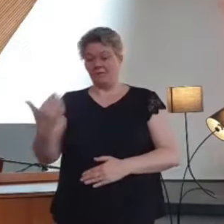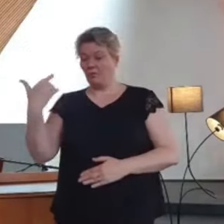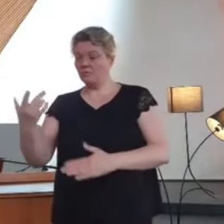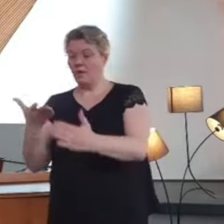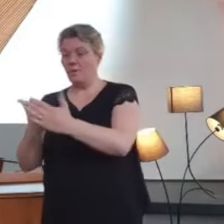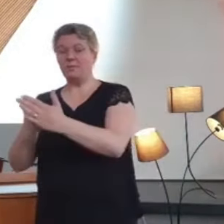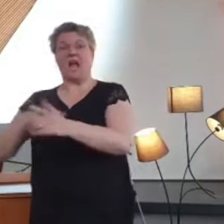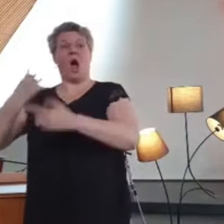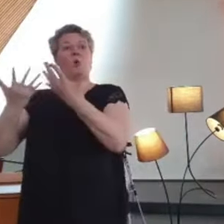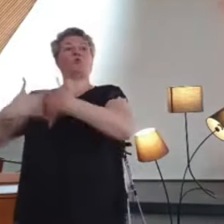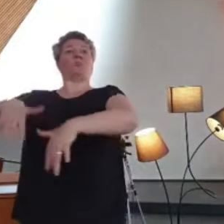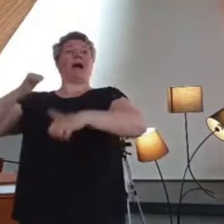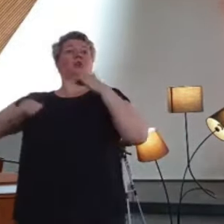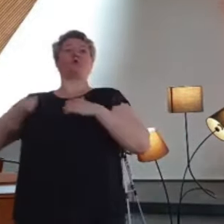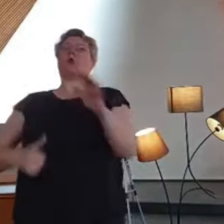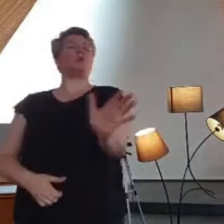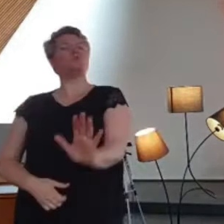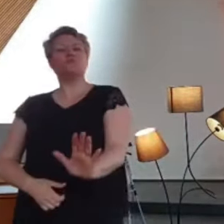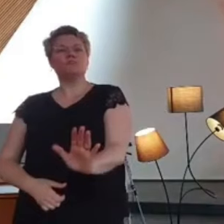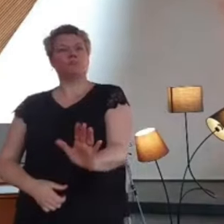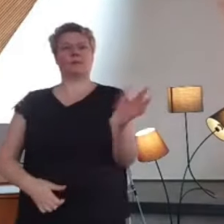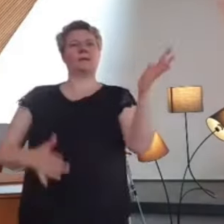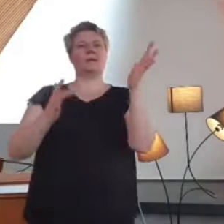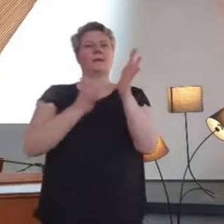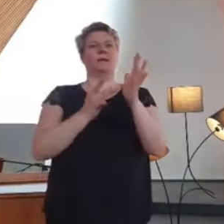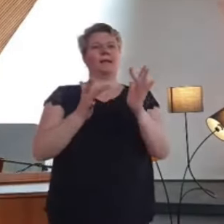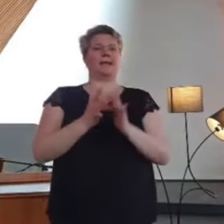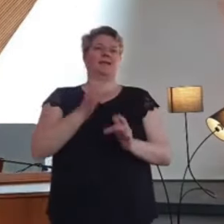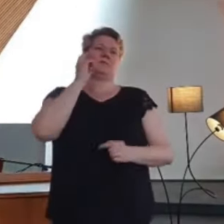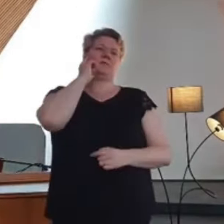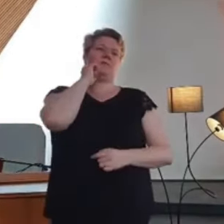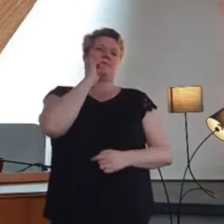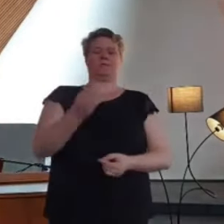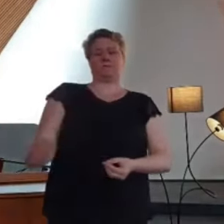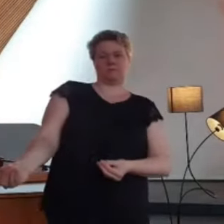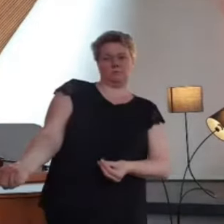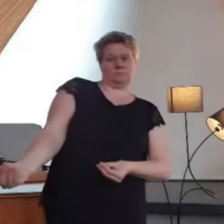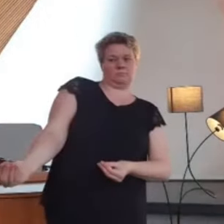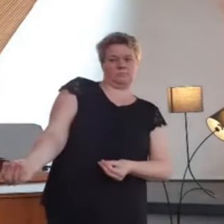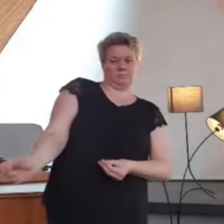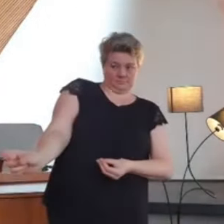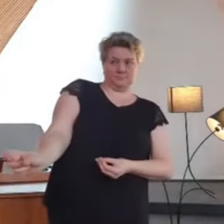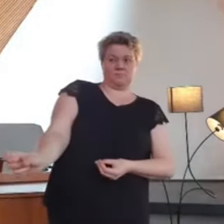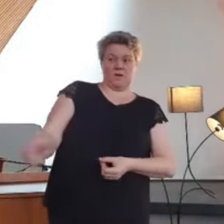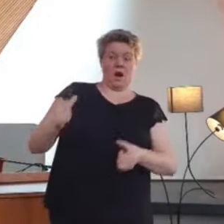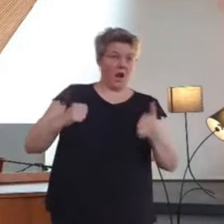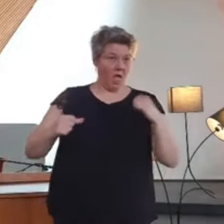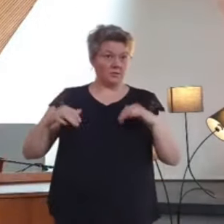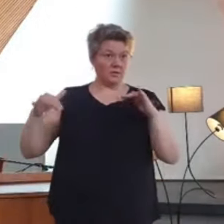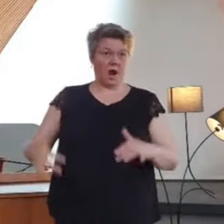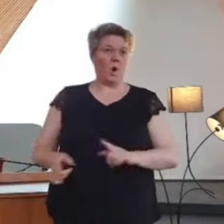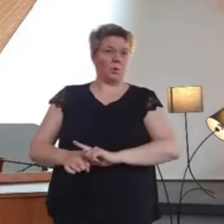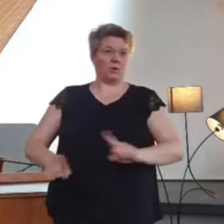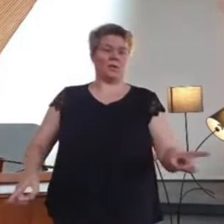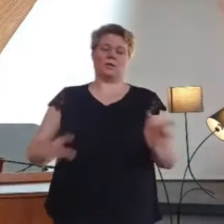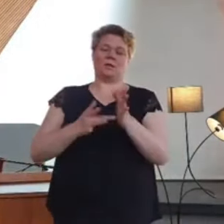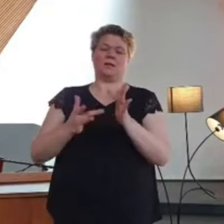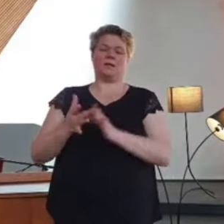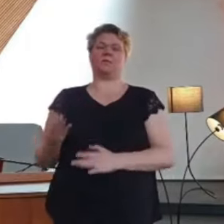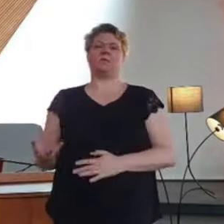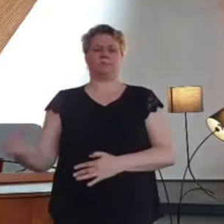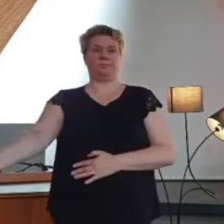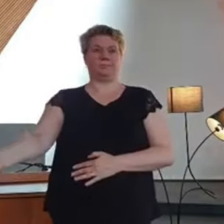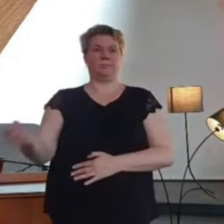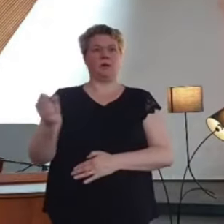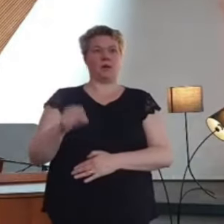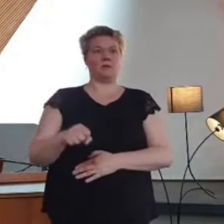Ich gehe davon aus, dass Jesus eine Art Gabe hatte und spüren konnte, ob die Menschen unter ihrer Krankheit oder Behinderung leiden. Aber